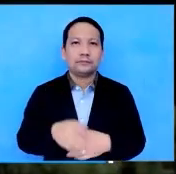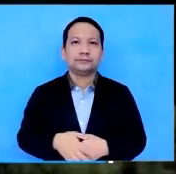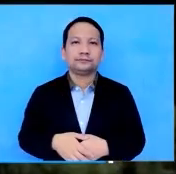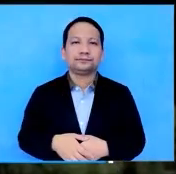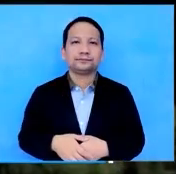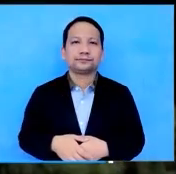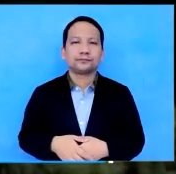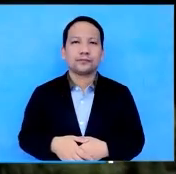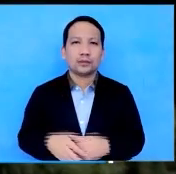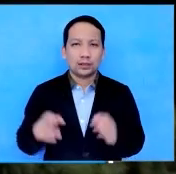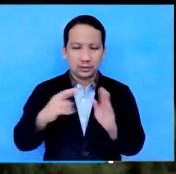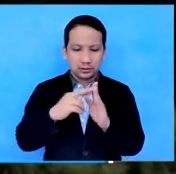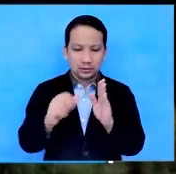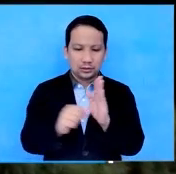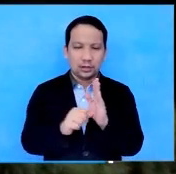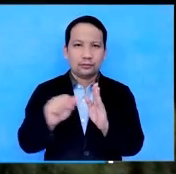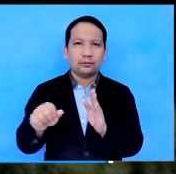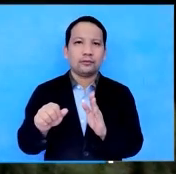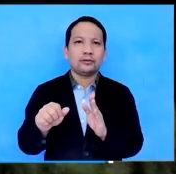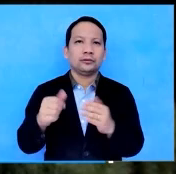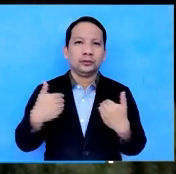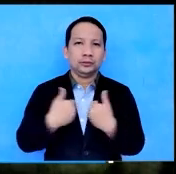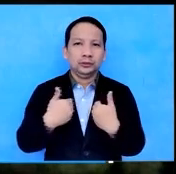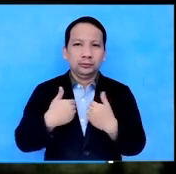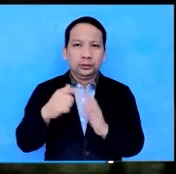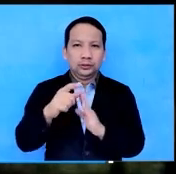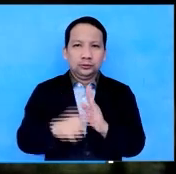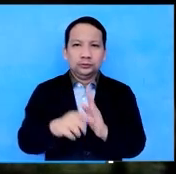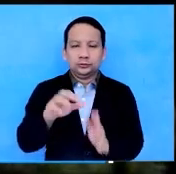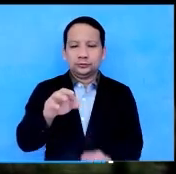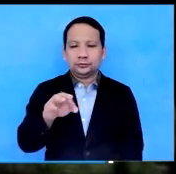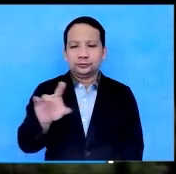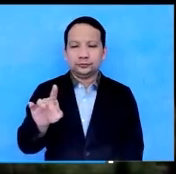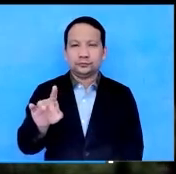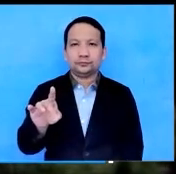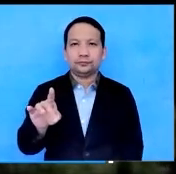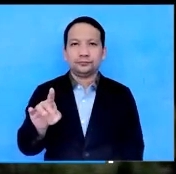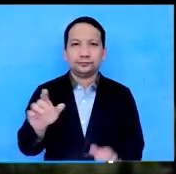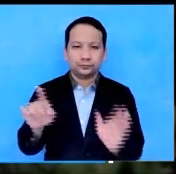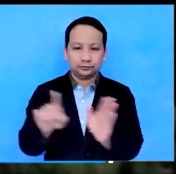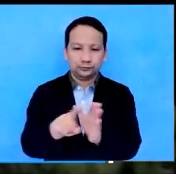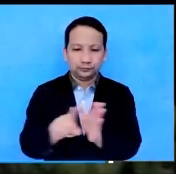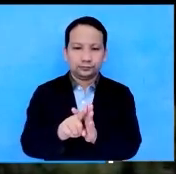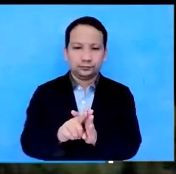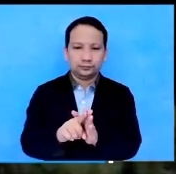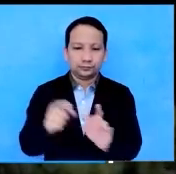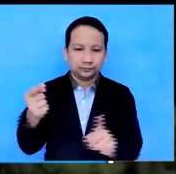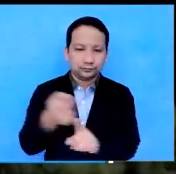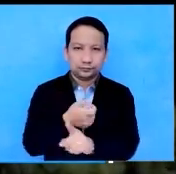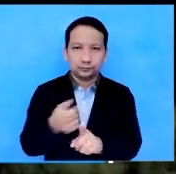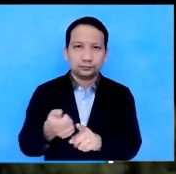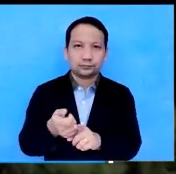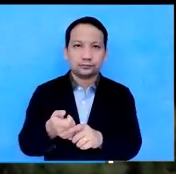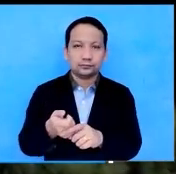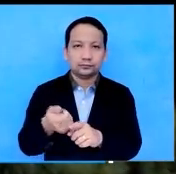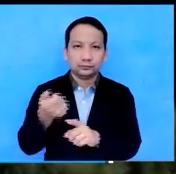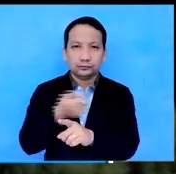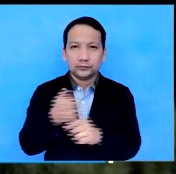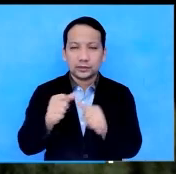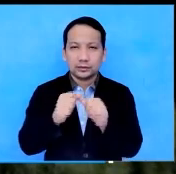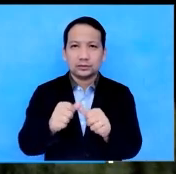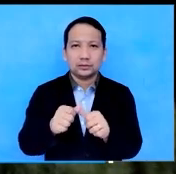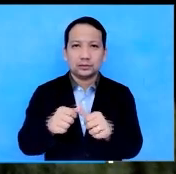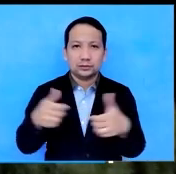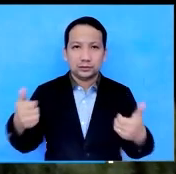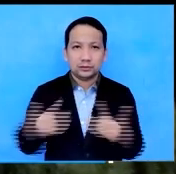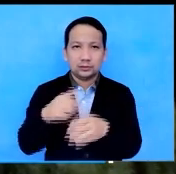sa ilalim ng section 6 ng animal welfare Act of 1998 Ipinagbabawal ang pag-torture pagmamaltrato o kaya'y pagsabak